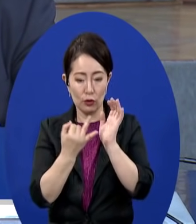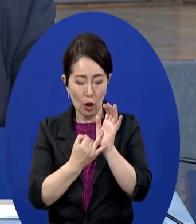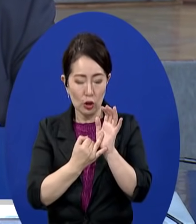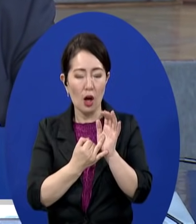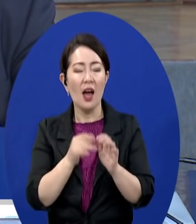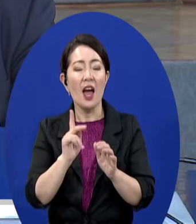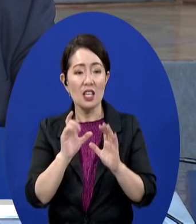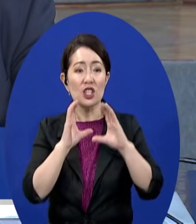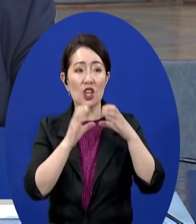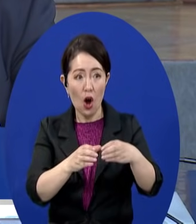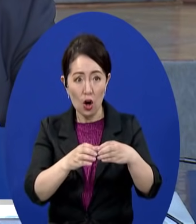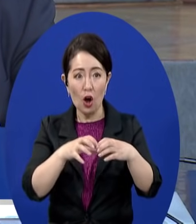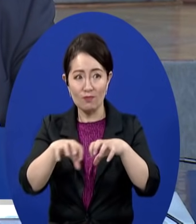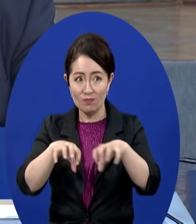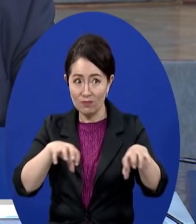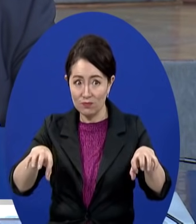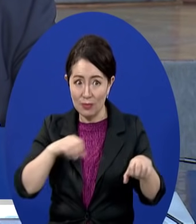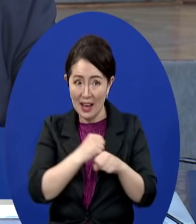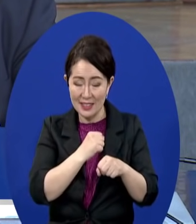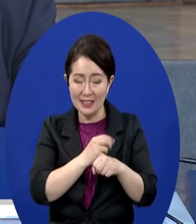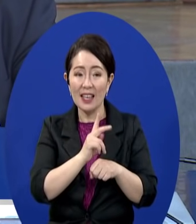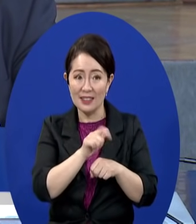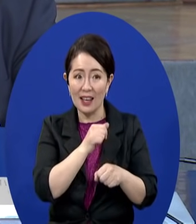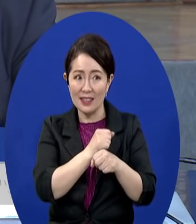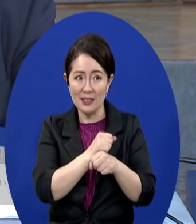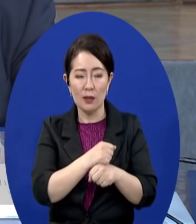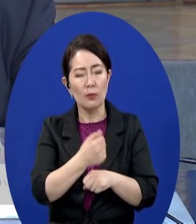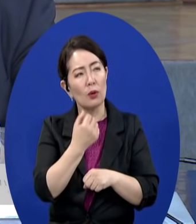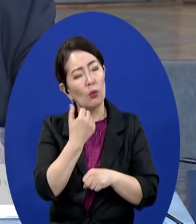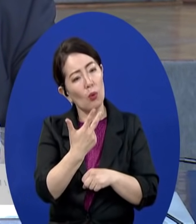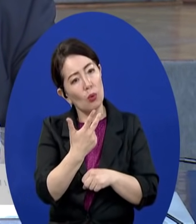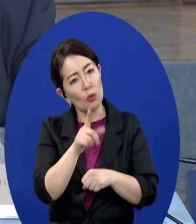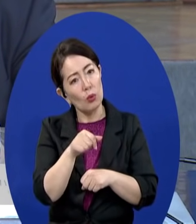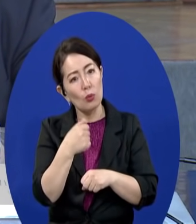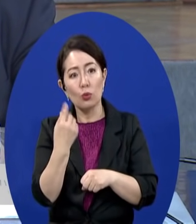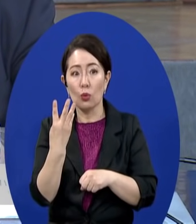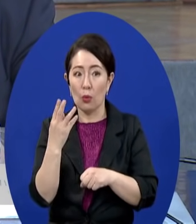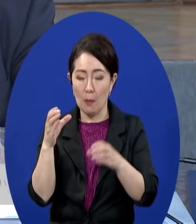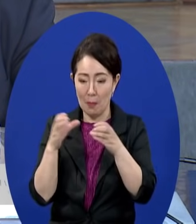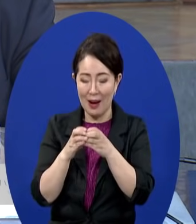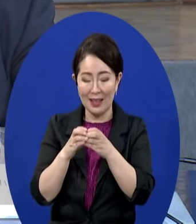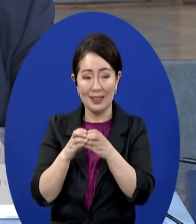байна. 457 хэсгийн хорооноос 3-аас 4 баг санал авах зөөврийн битүүмжилсэн саналын хайрцагаар санал